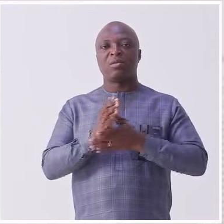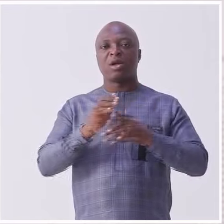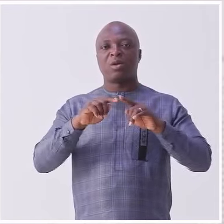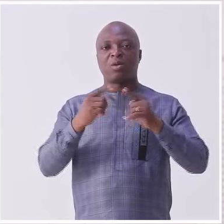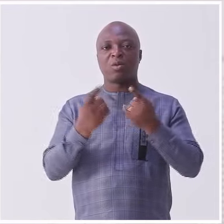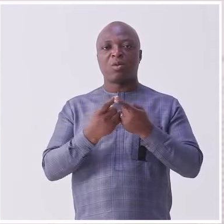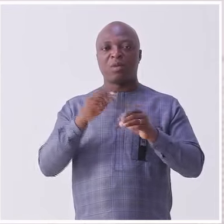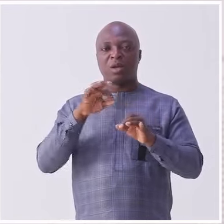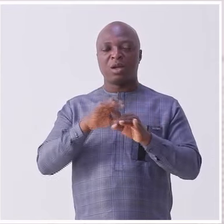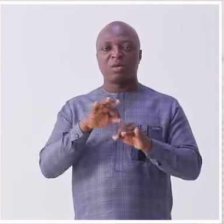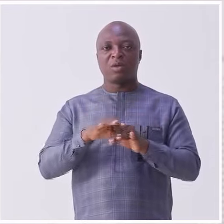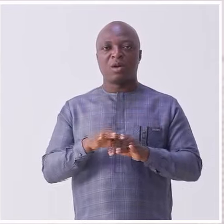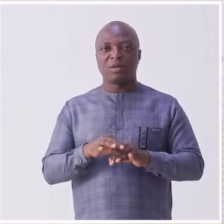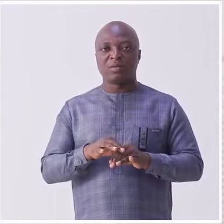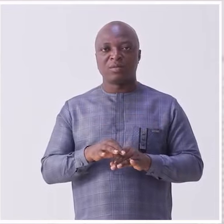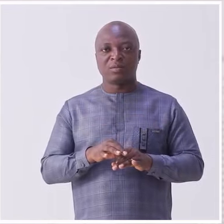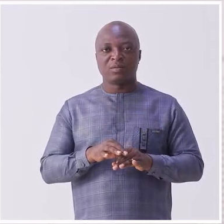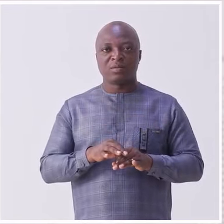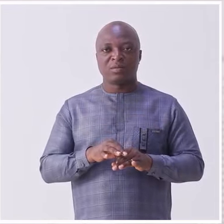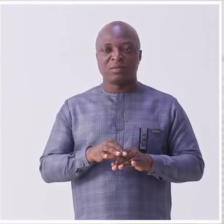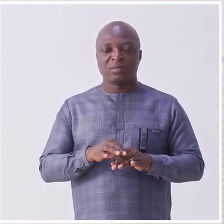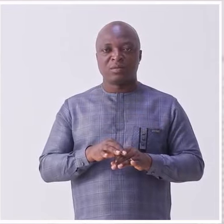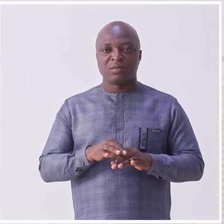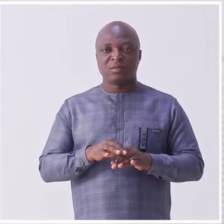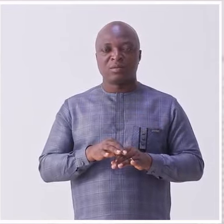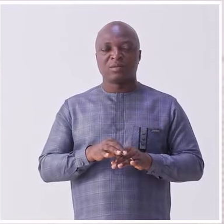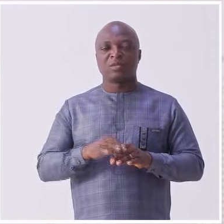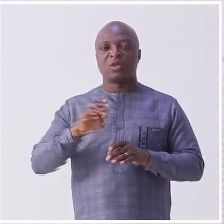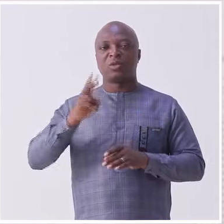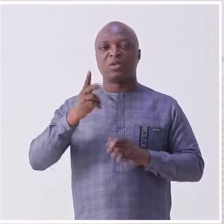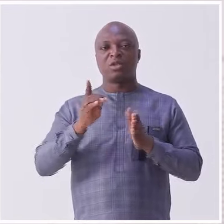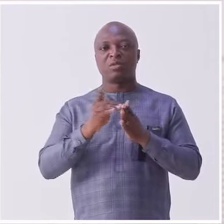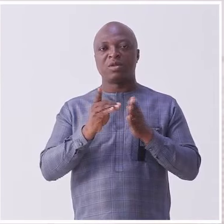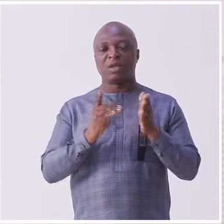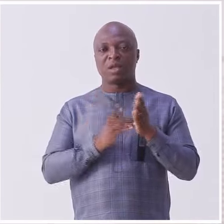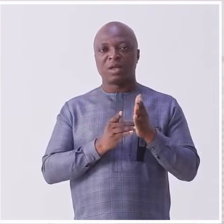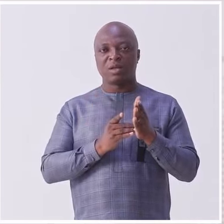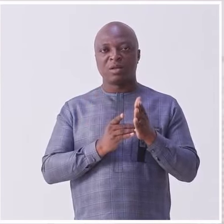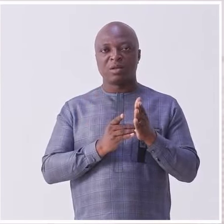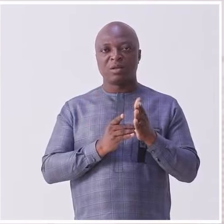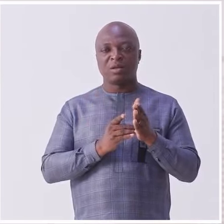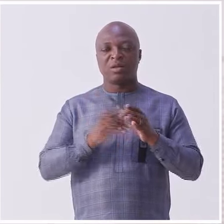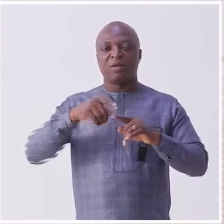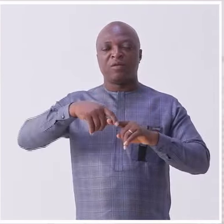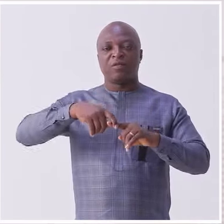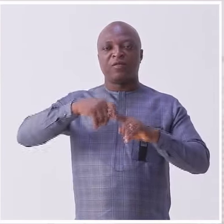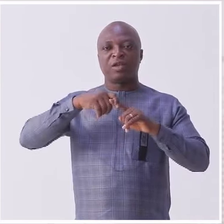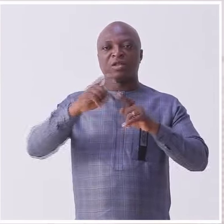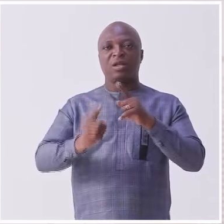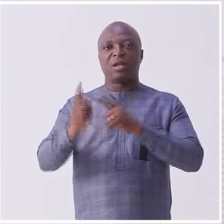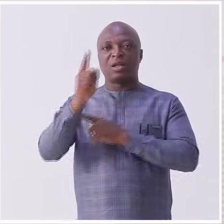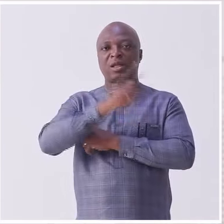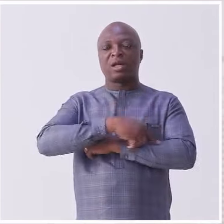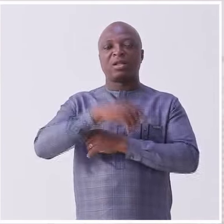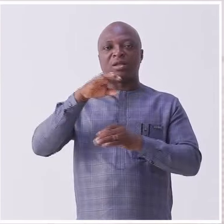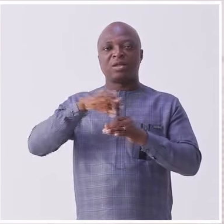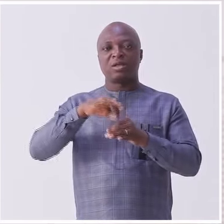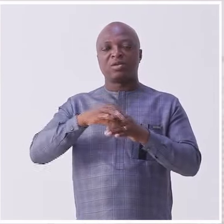circonscription électorale. Le deuxième décret fixe la date des